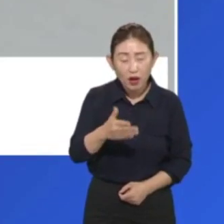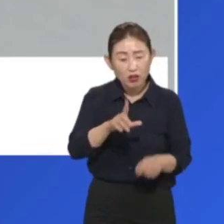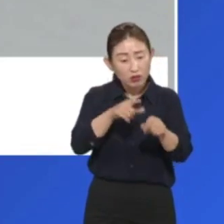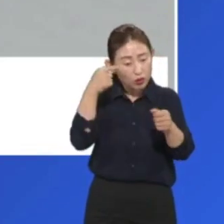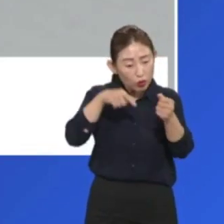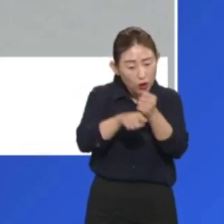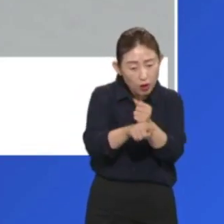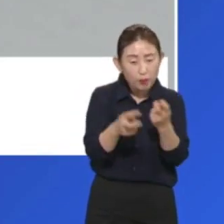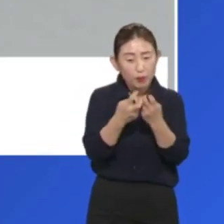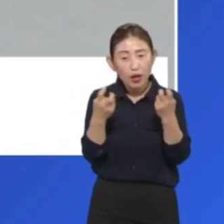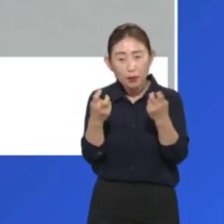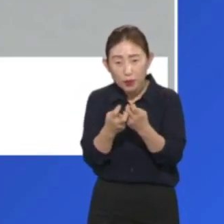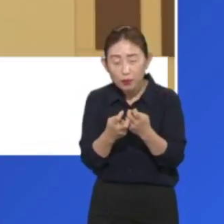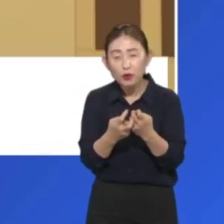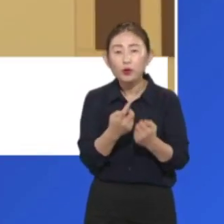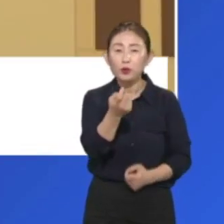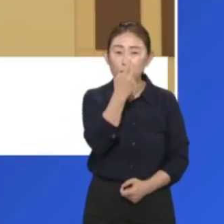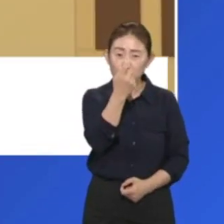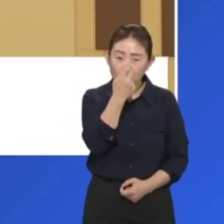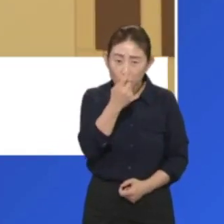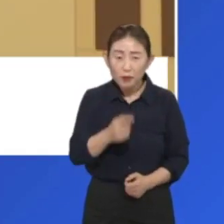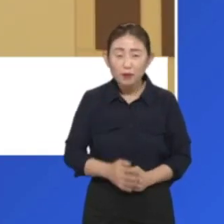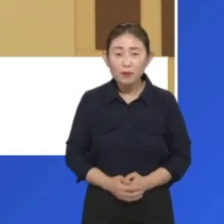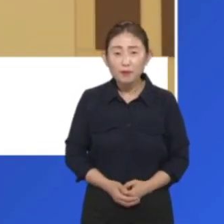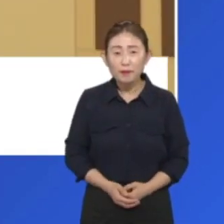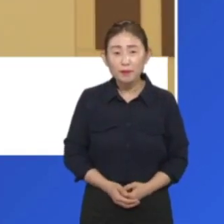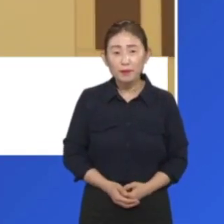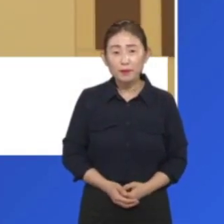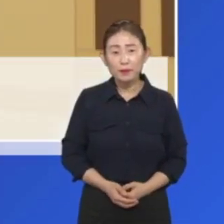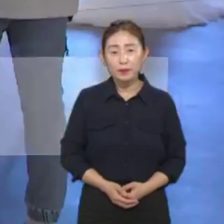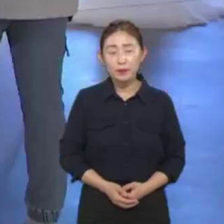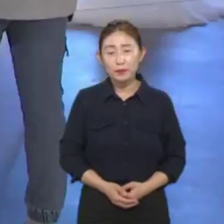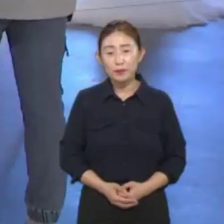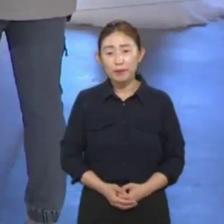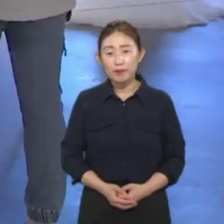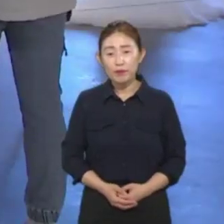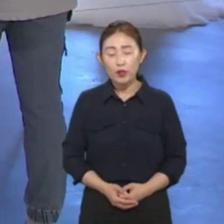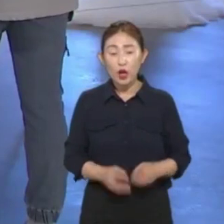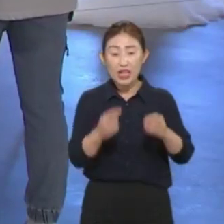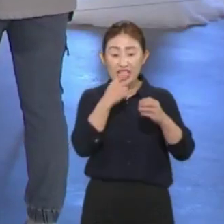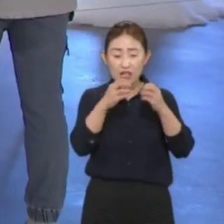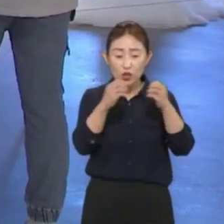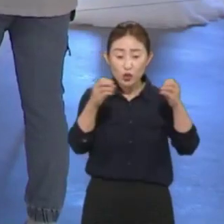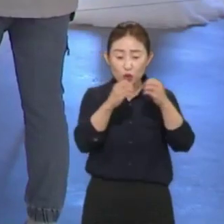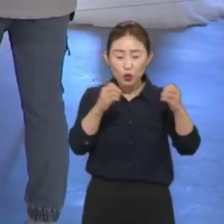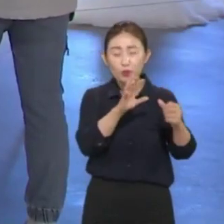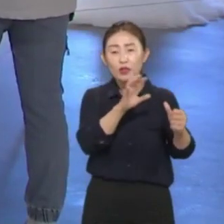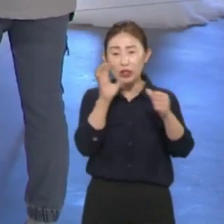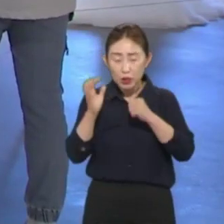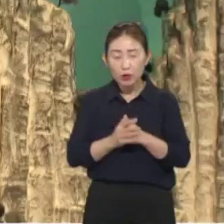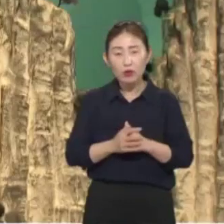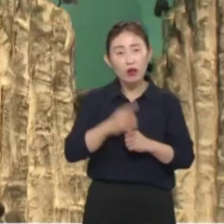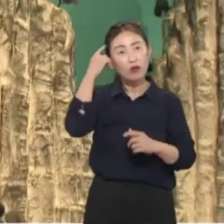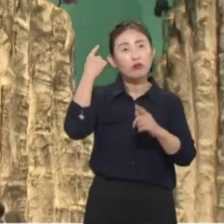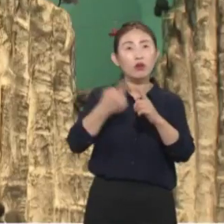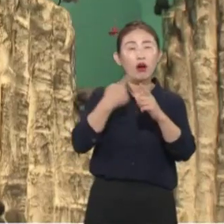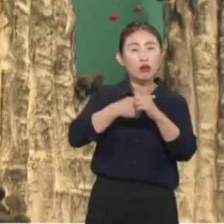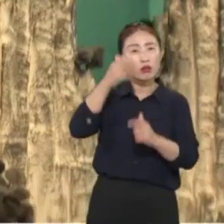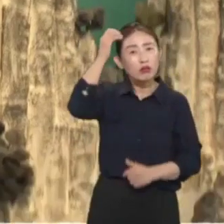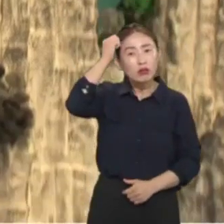과학적인 원리까지도 조금 탐색할 수 있는 시간들을 마련해 보았습니다. 솜이라는 재료를 이용해 무의식과 기억